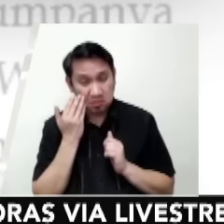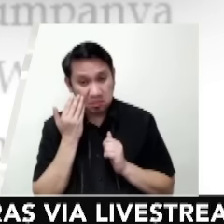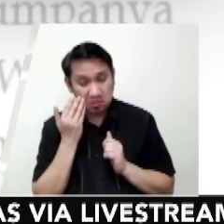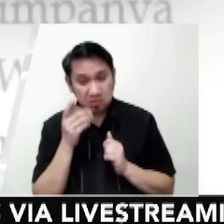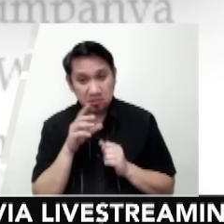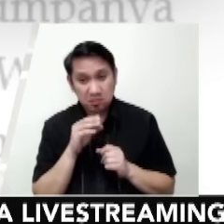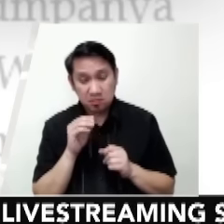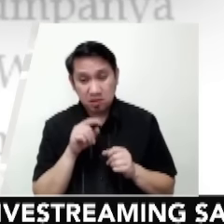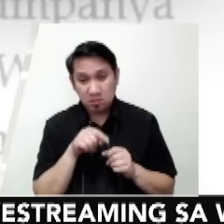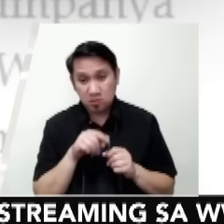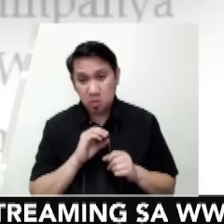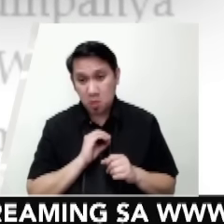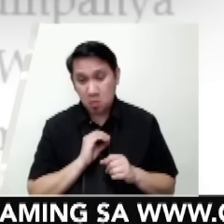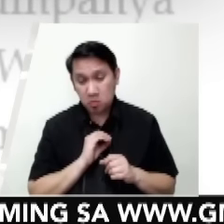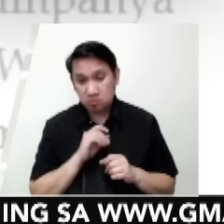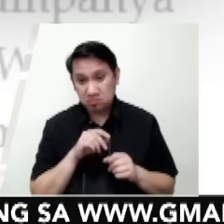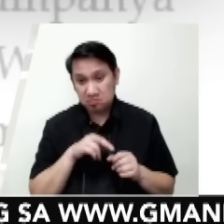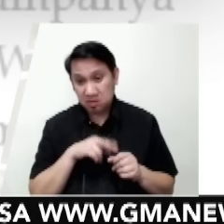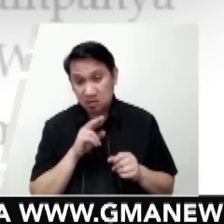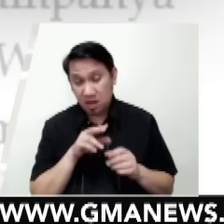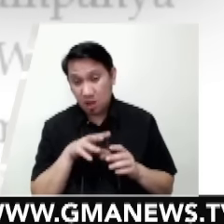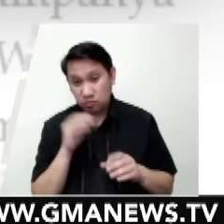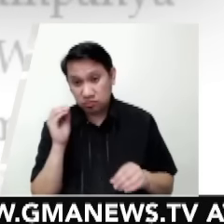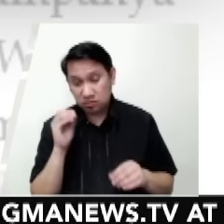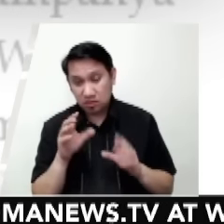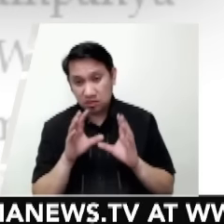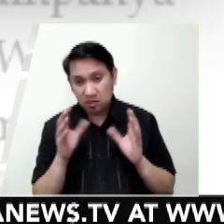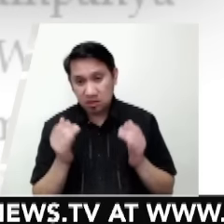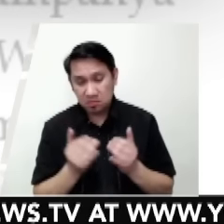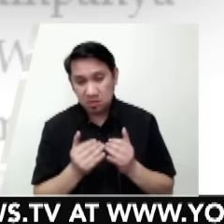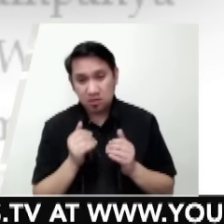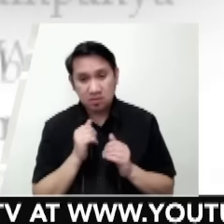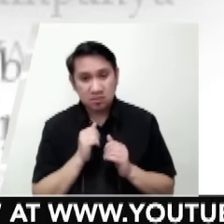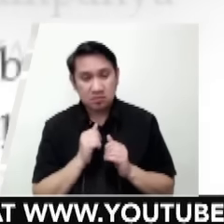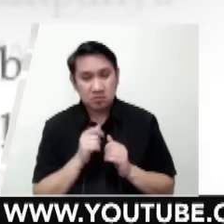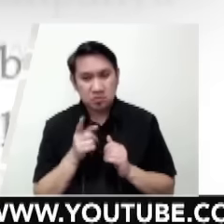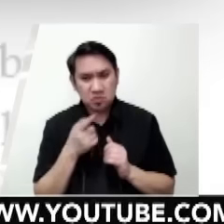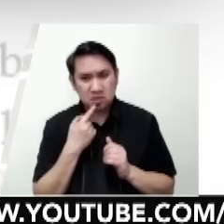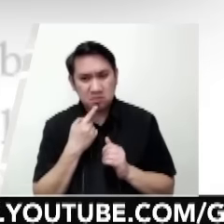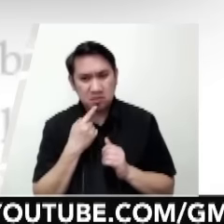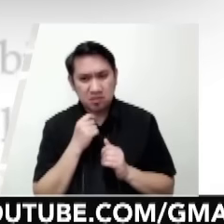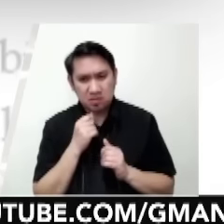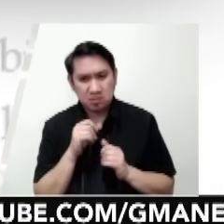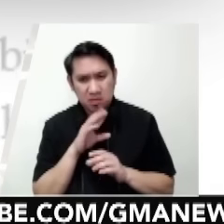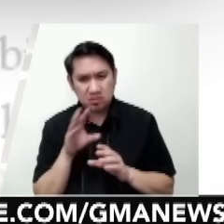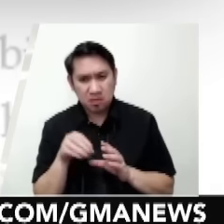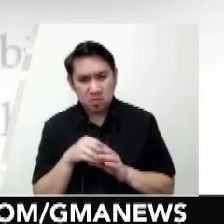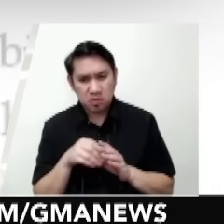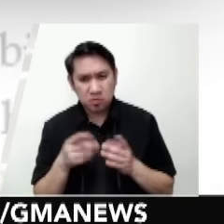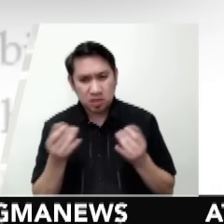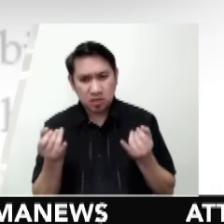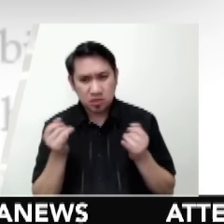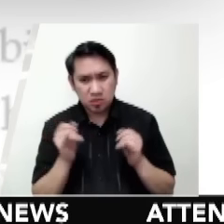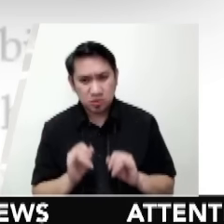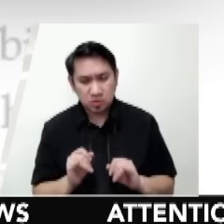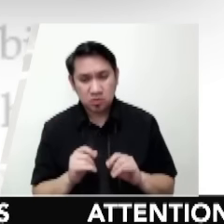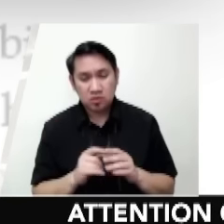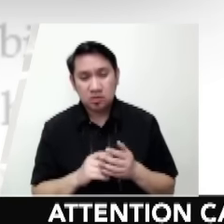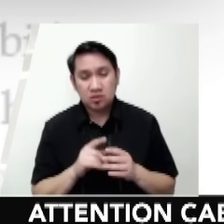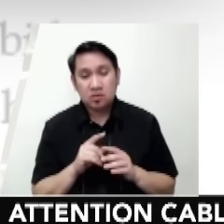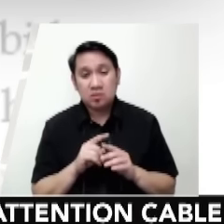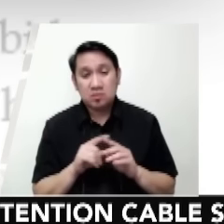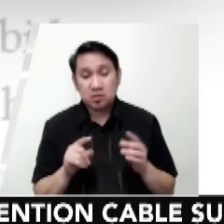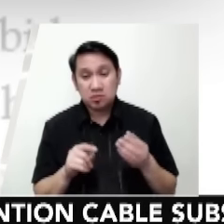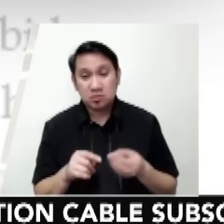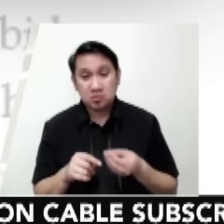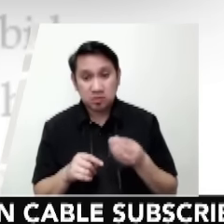kumpanya. Kaya walaan niyang basihang idawit siya sa anumang usapin tungkol sa kumpanya dahil inilipat na raw niya ang interes sa Baofu sa pamamagitan ng deed